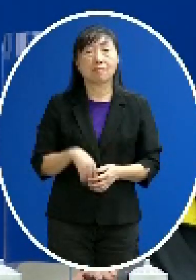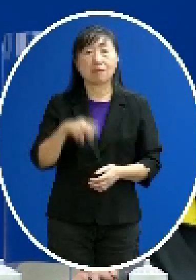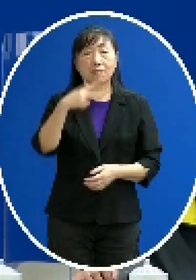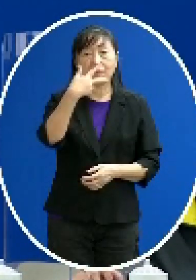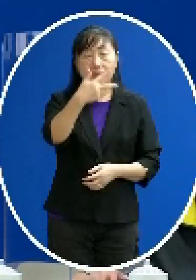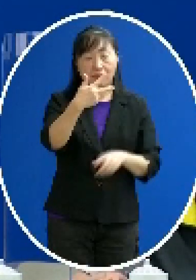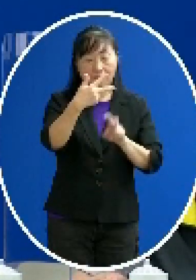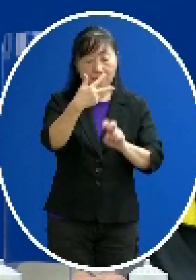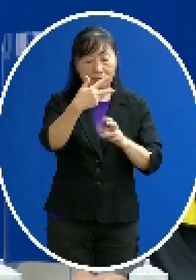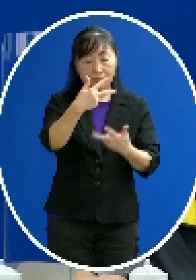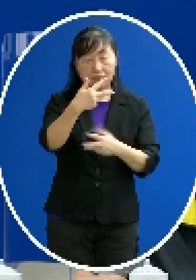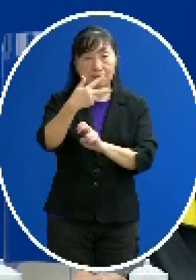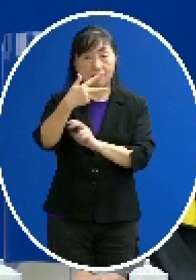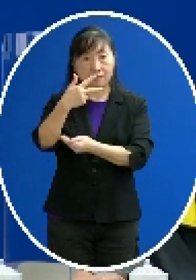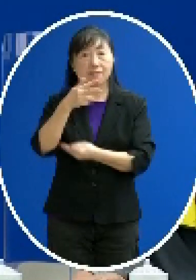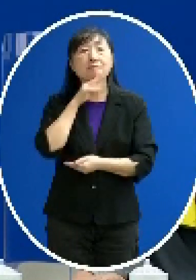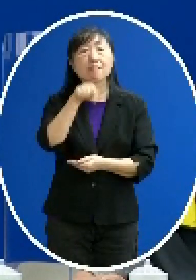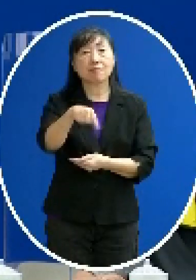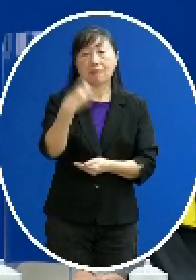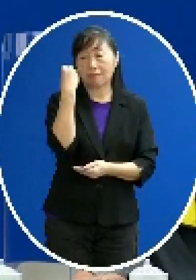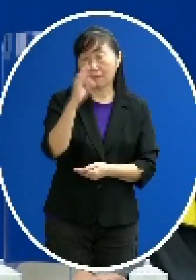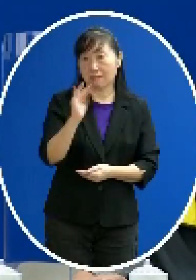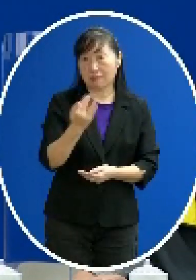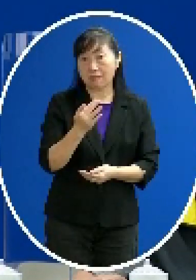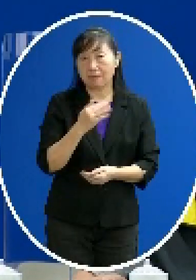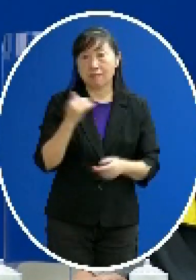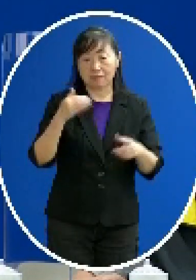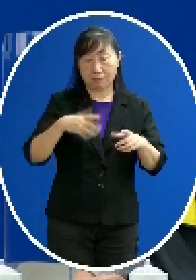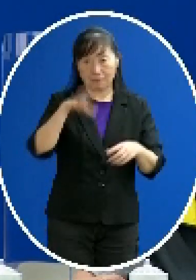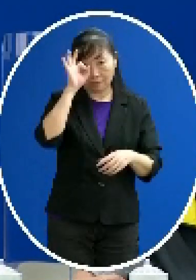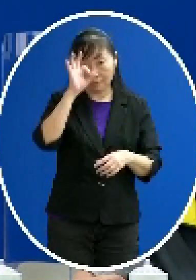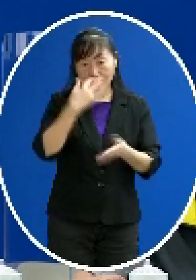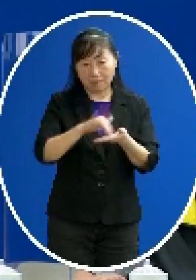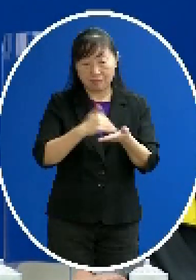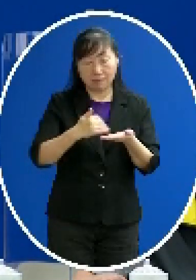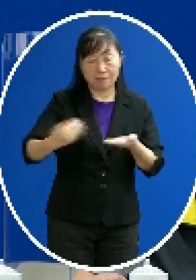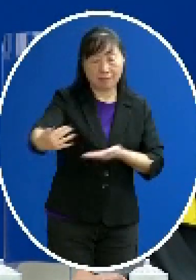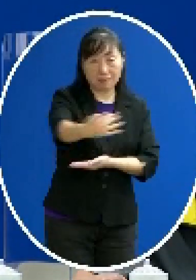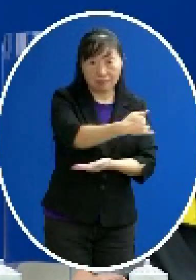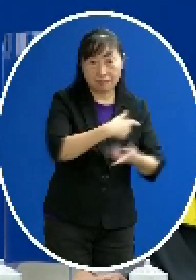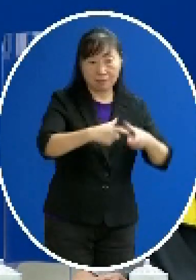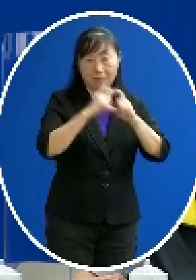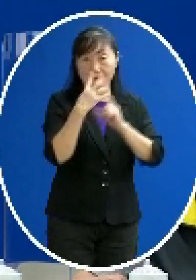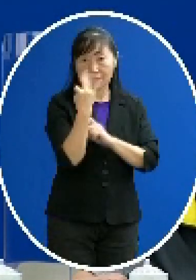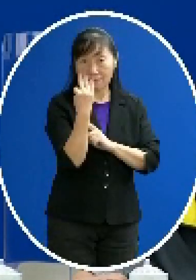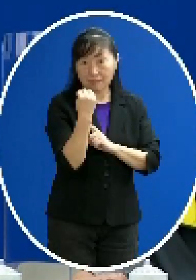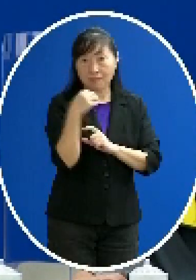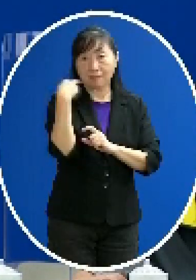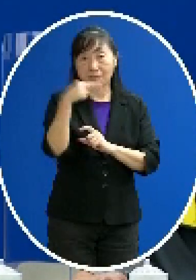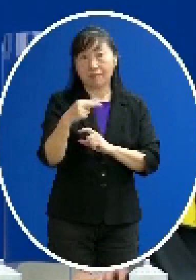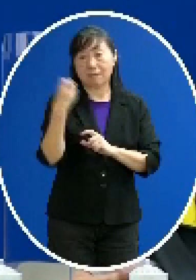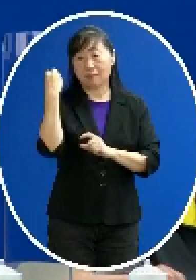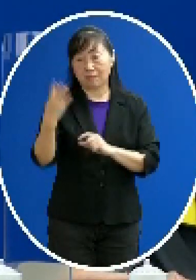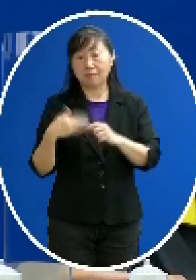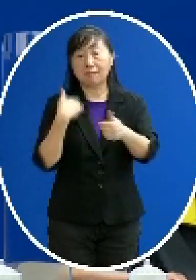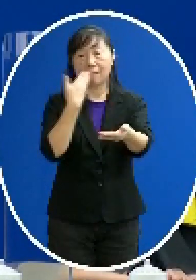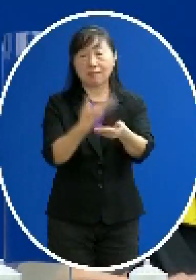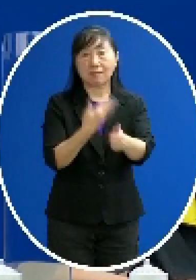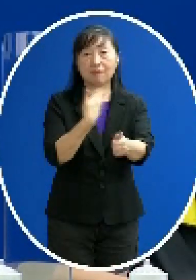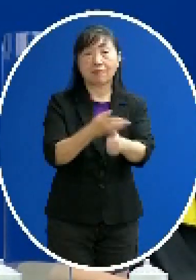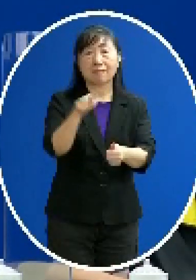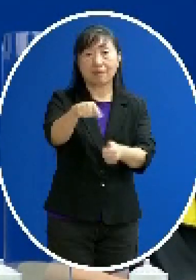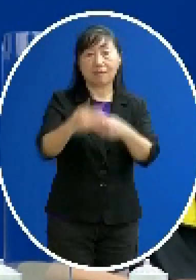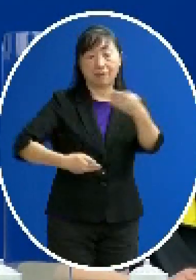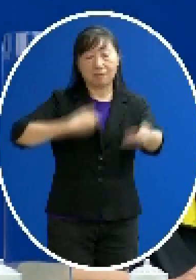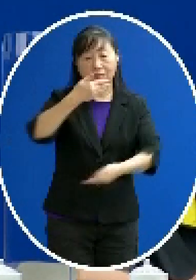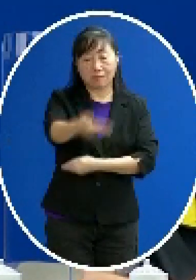到29号之间，会把新的就是我们收回多少，我们会配新的效期的疫苗到各个地方卫生局，那来提